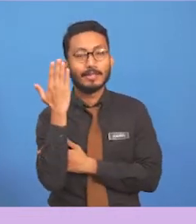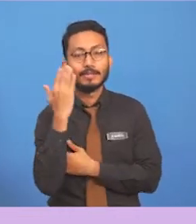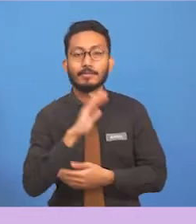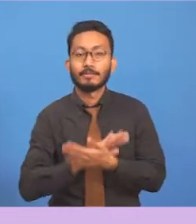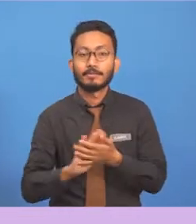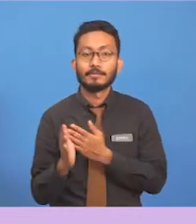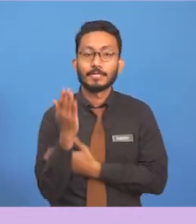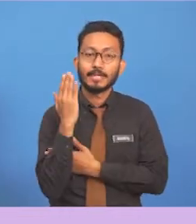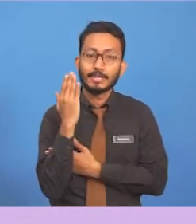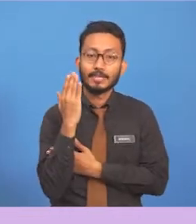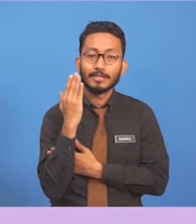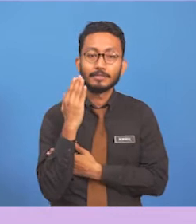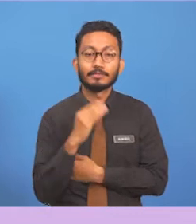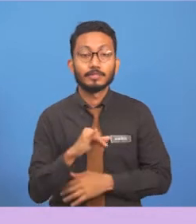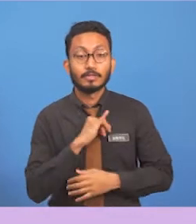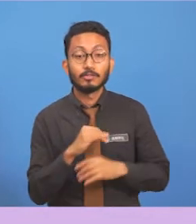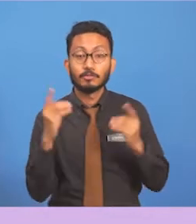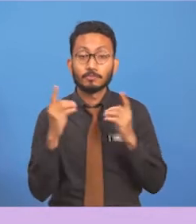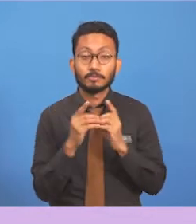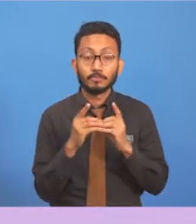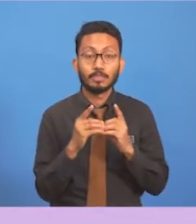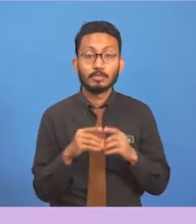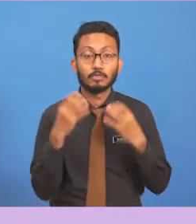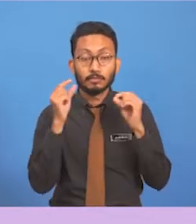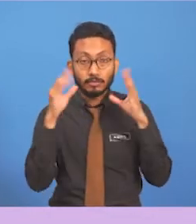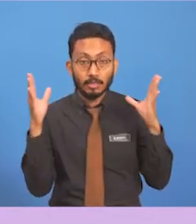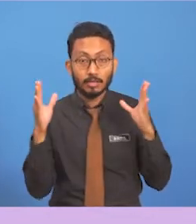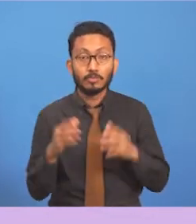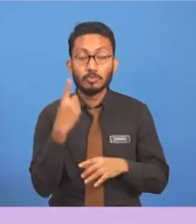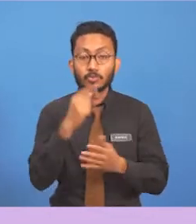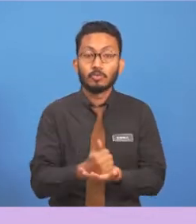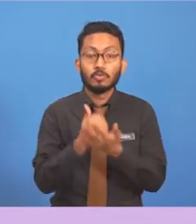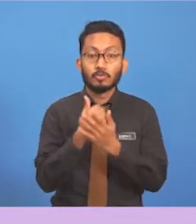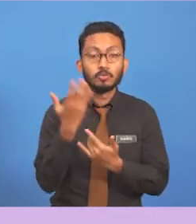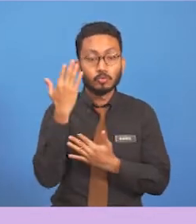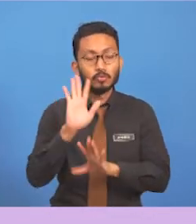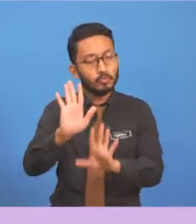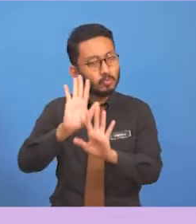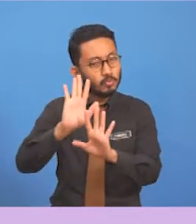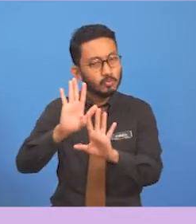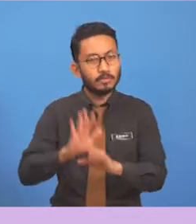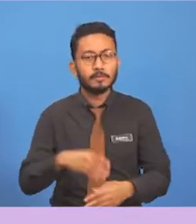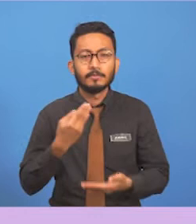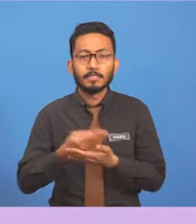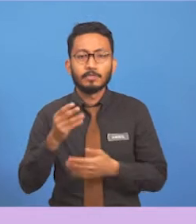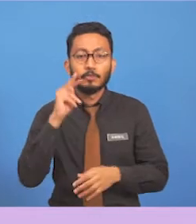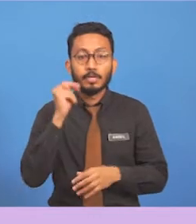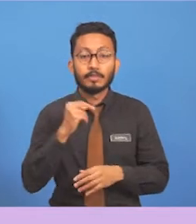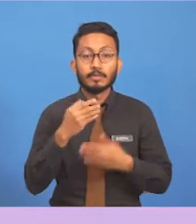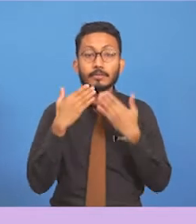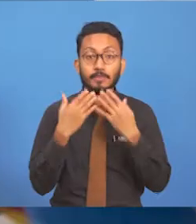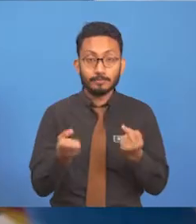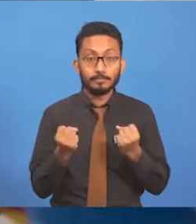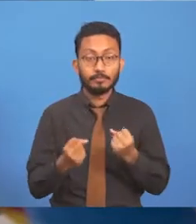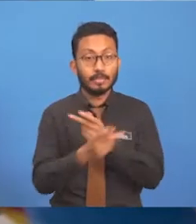kan saya berjumpa guru besar Tolong tunggu sebentar Baiklah pun terima kasih